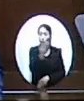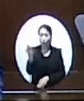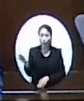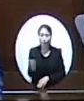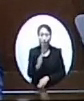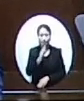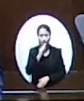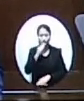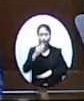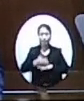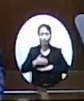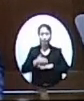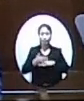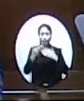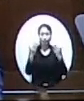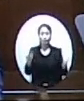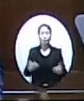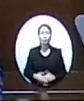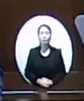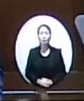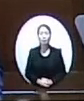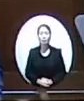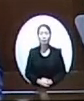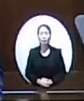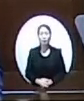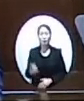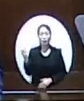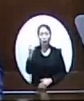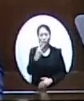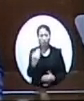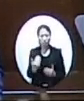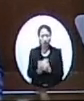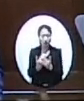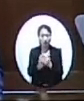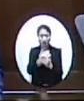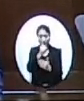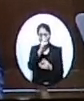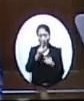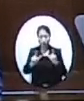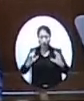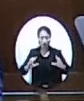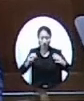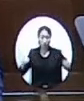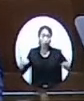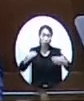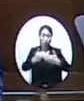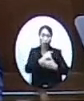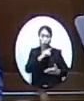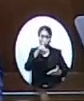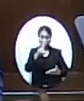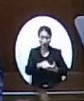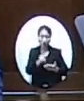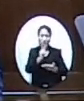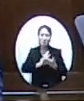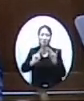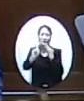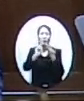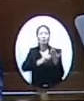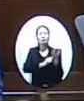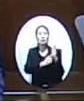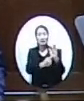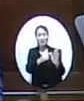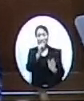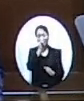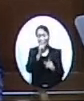깊은 감사를 드립니다. 아울러 웅비하는 안동 세계를 꿈따라는 비전을 제시한 권영세